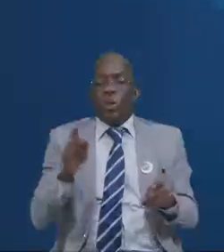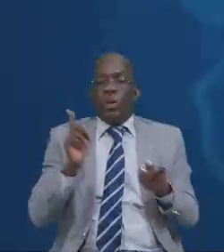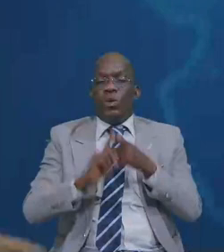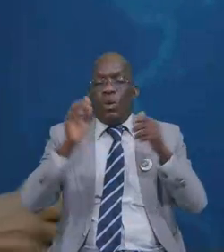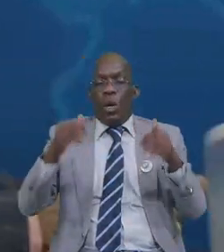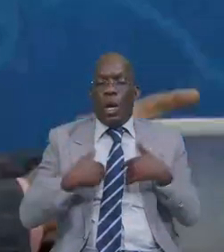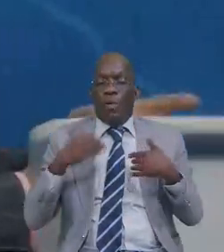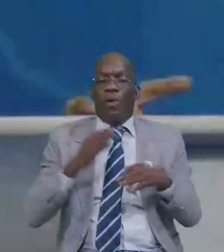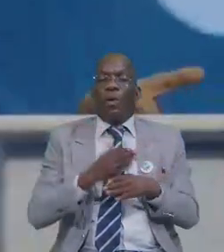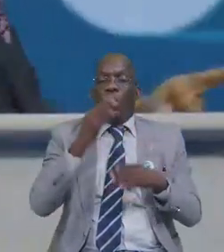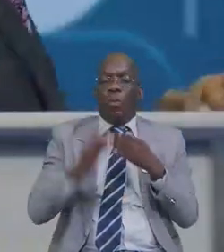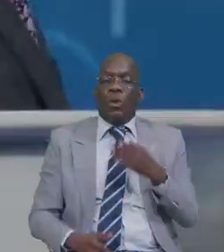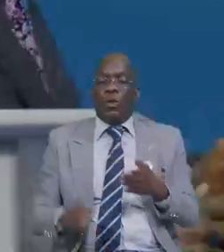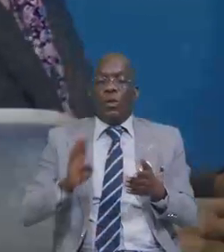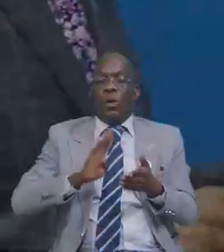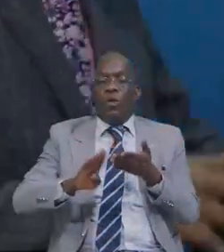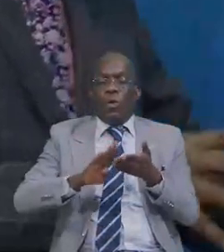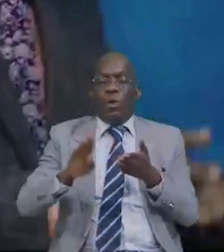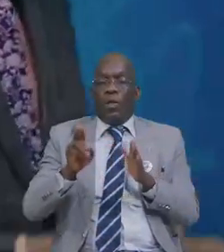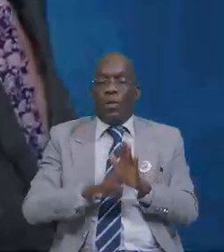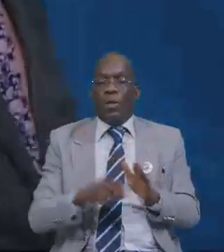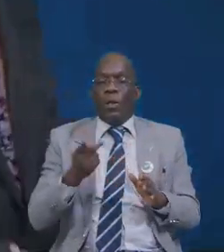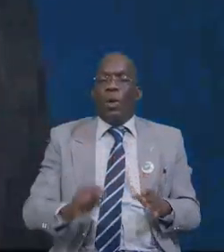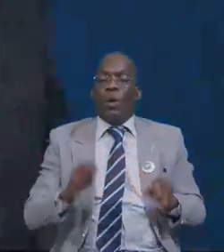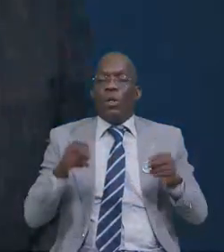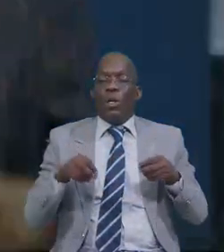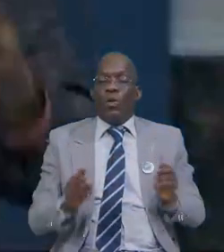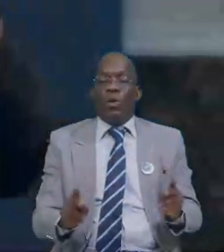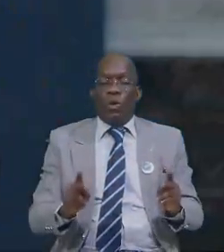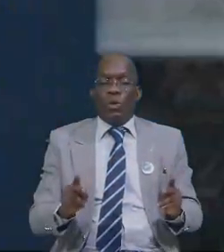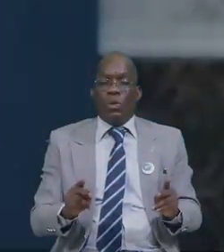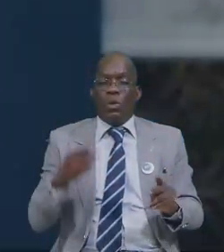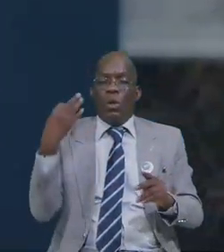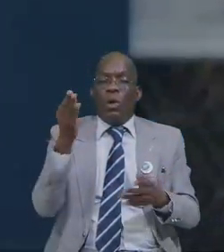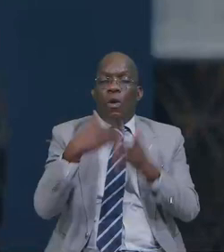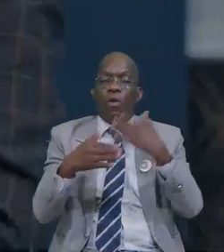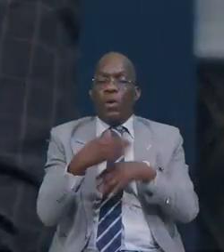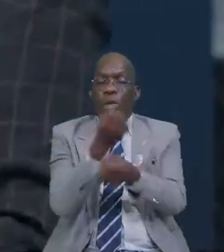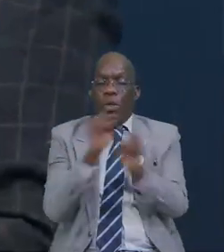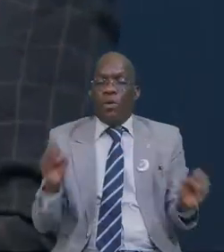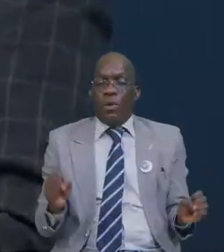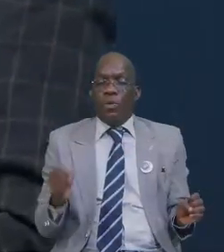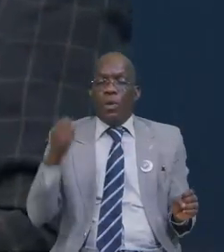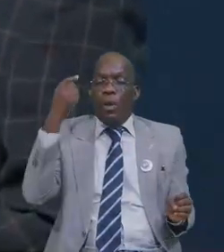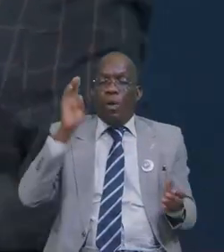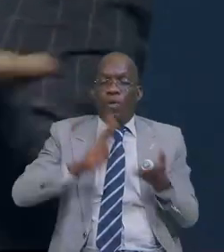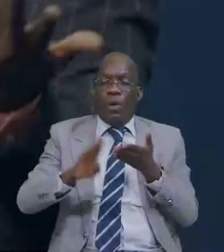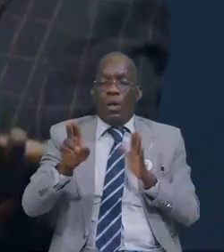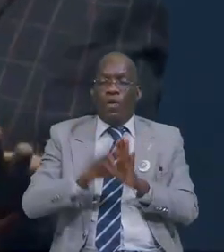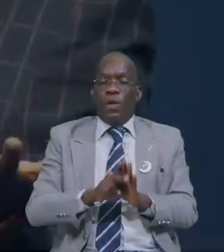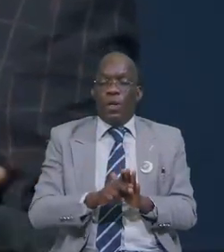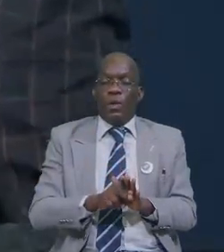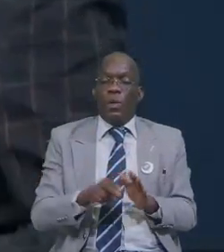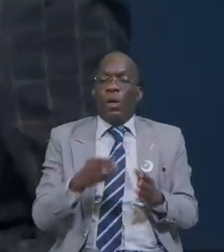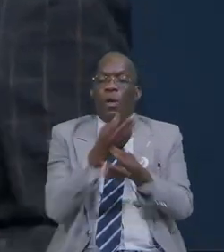l'opportunité d'avoir le pardon total, toutes les provisions du ciel, le salut, le